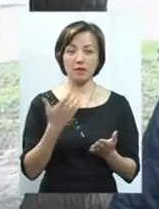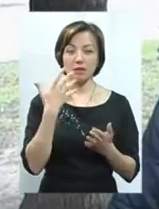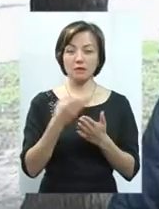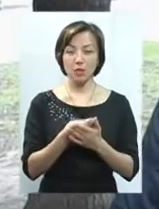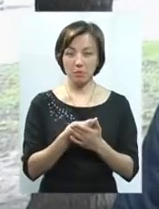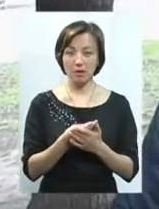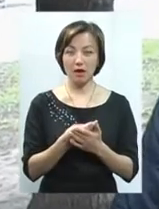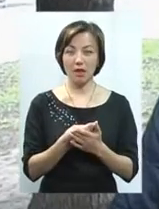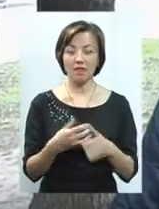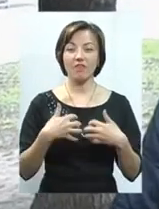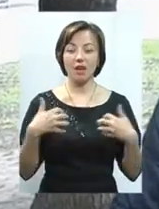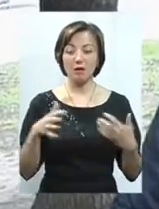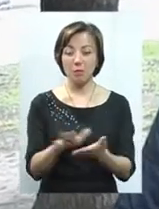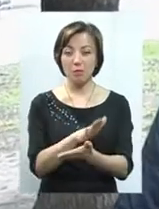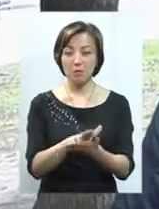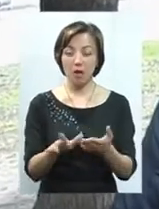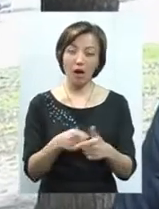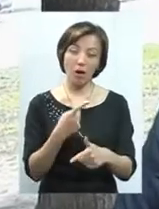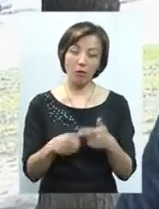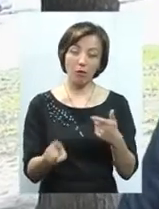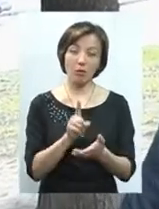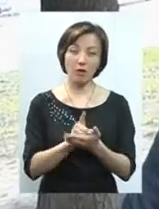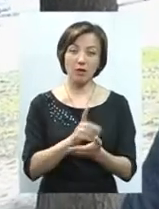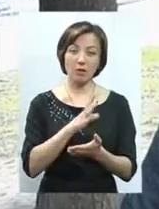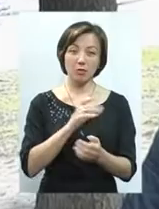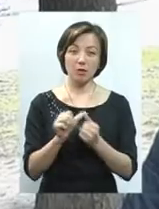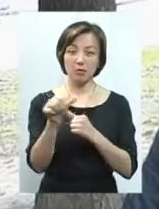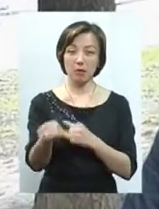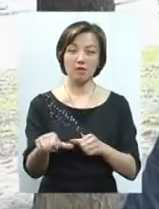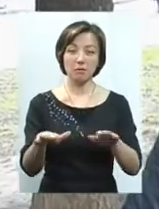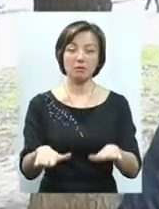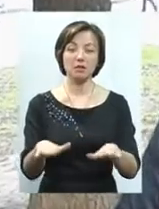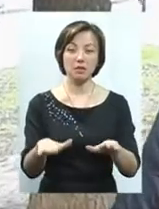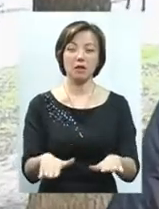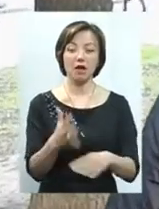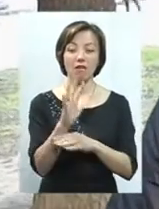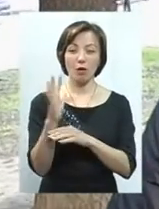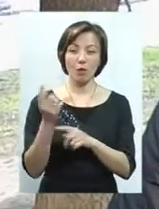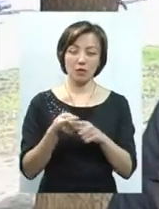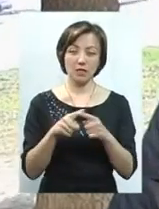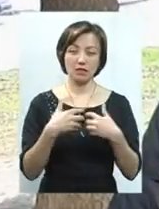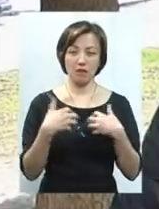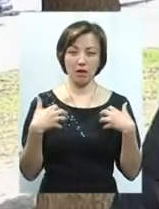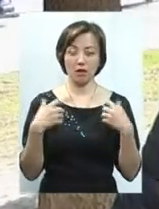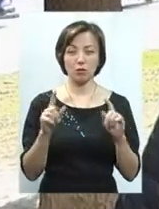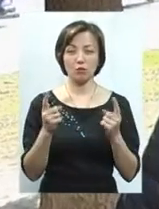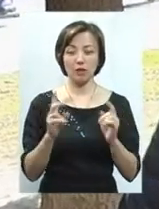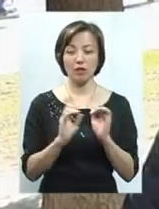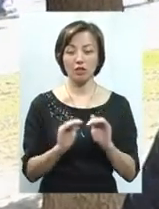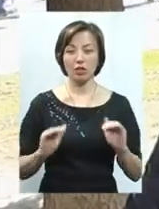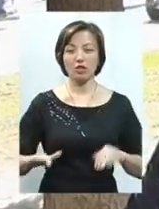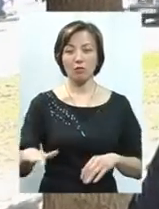своїми тваринами прибирати. Або повинні бути певні зони для вигулу цих тварин, тому що на